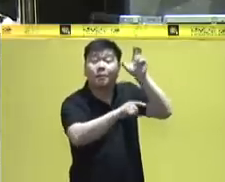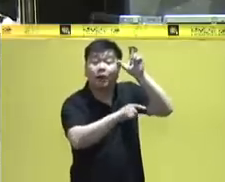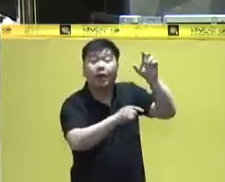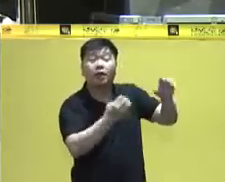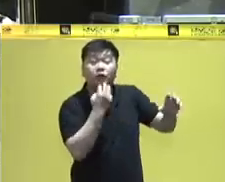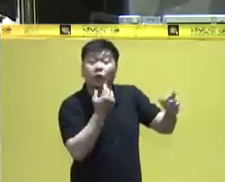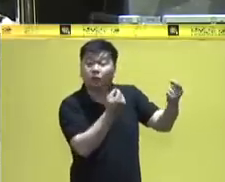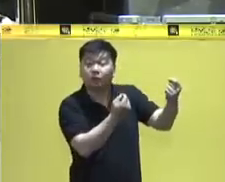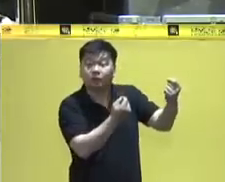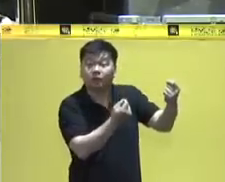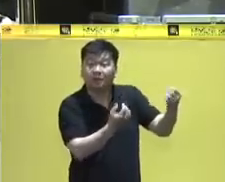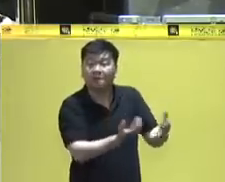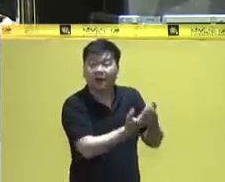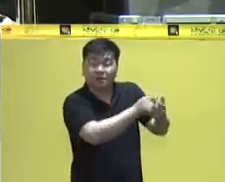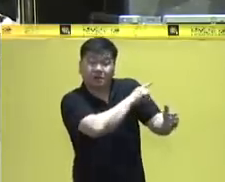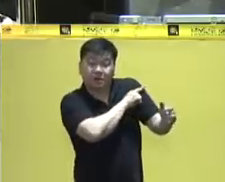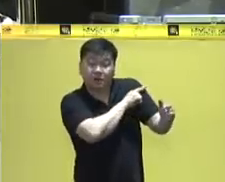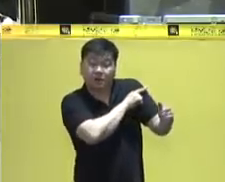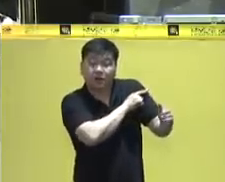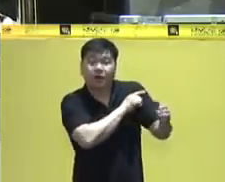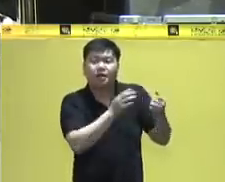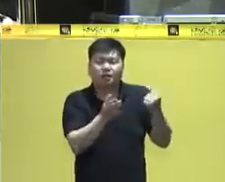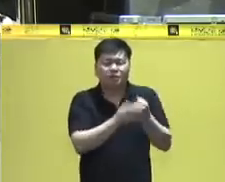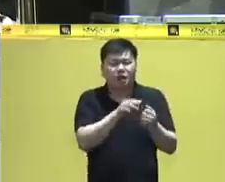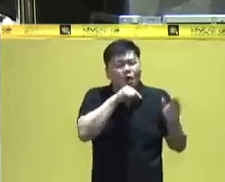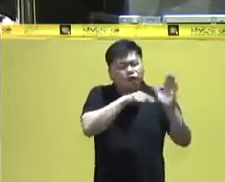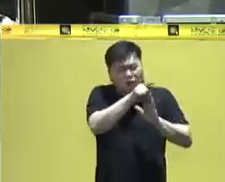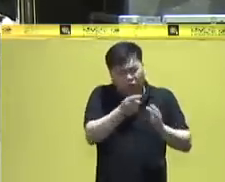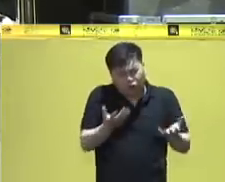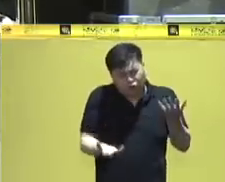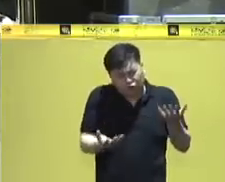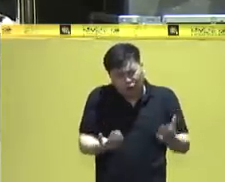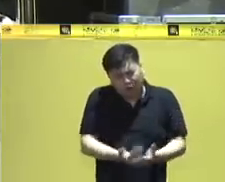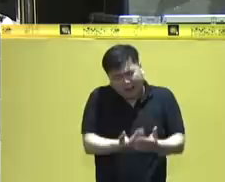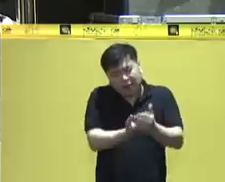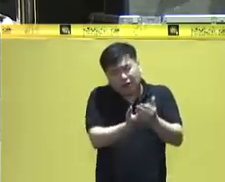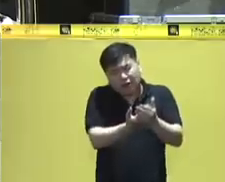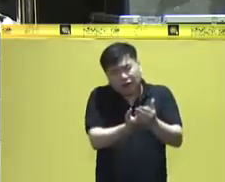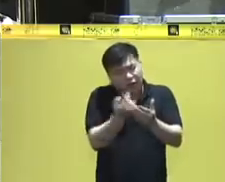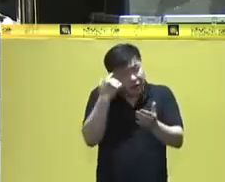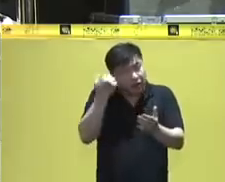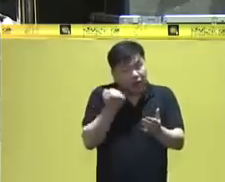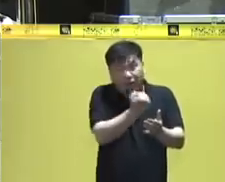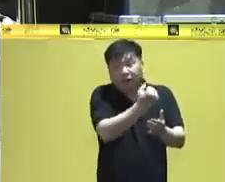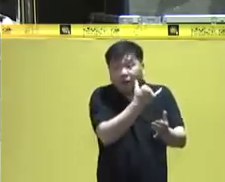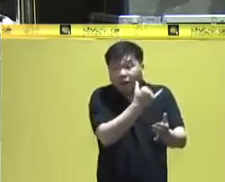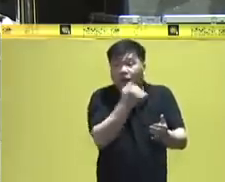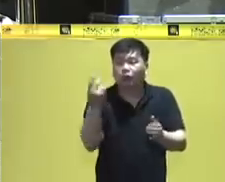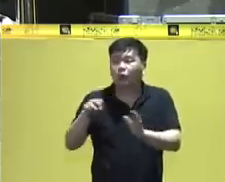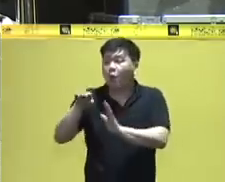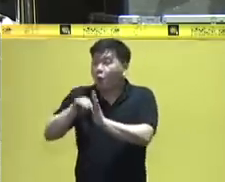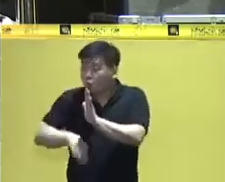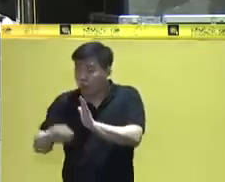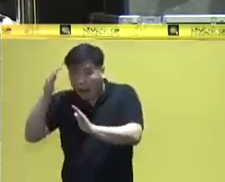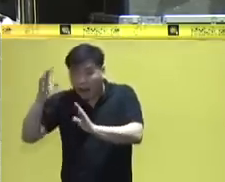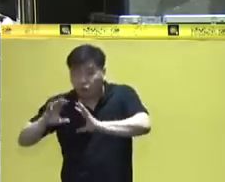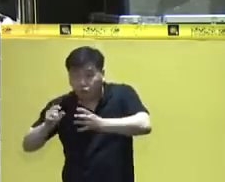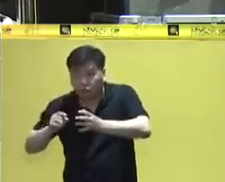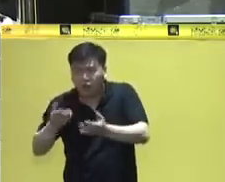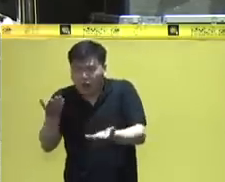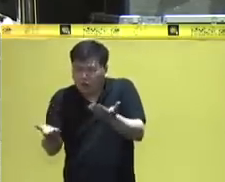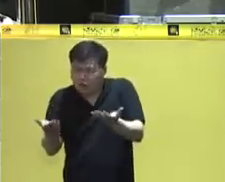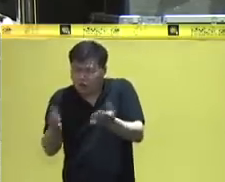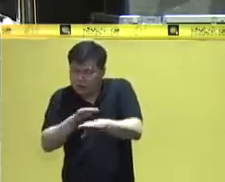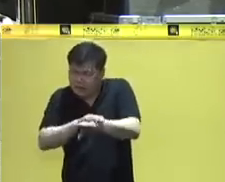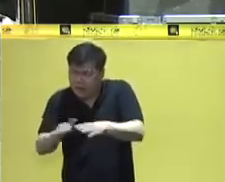잘 발전된 도시인데 북한 내부에서도 아마 균형이라는 개념이 있는 건지 또 우리 남한 내에서도 이제 우리나라에서도 균형 발전을 지금 굉장히 중요한